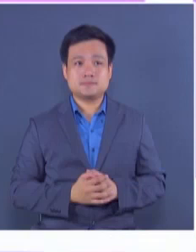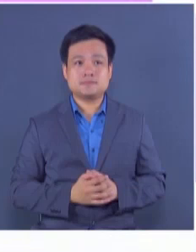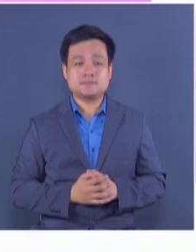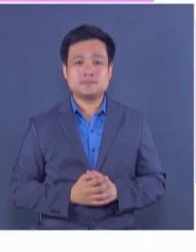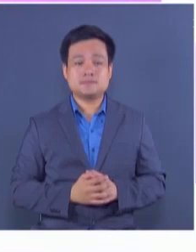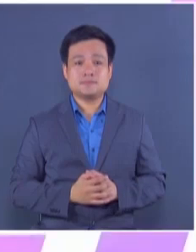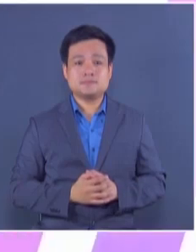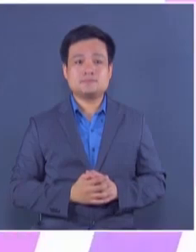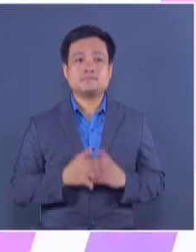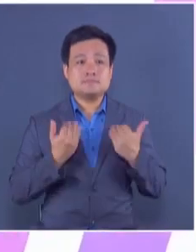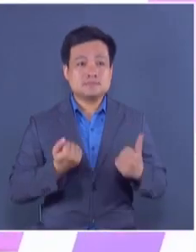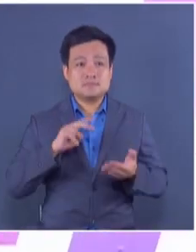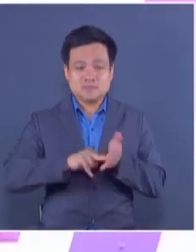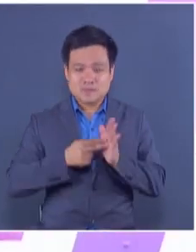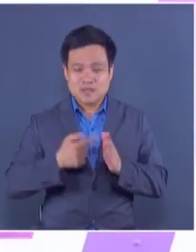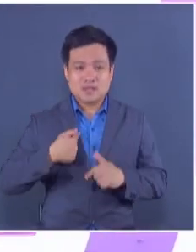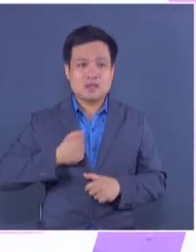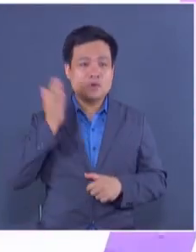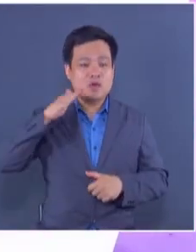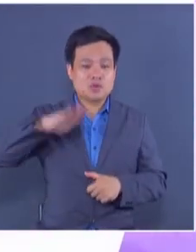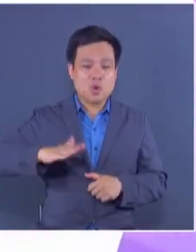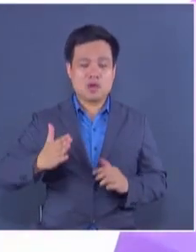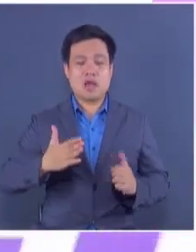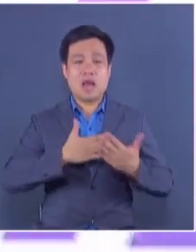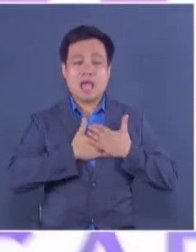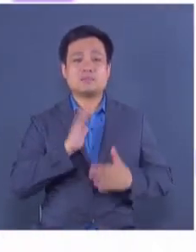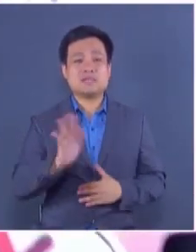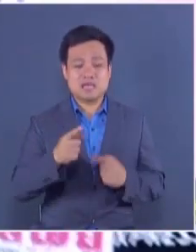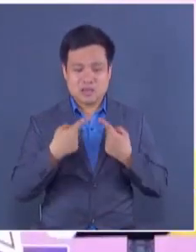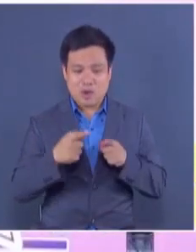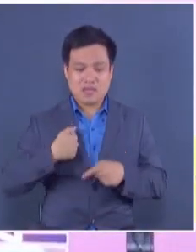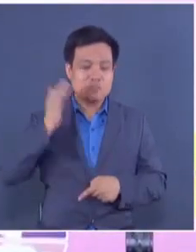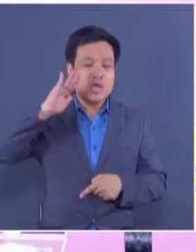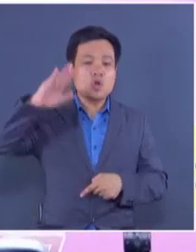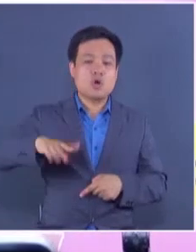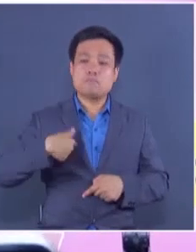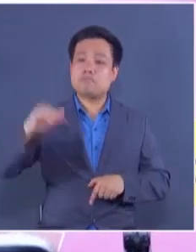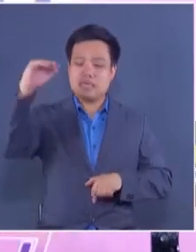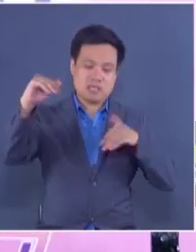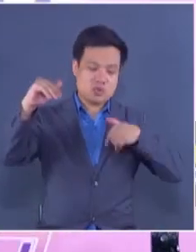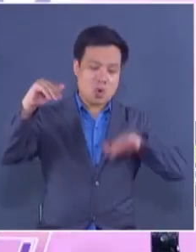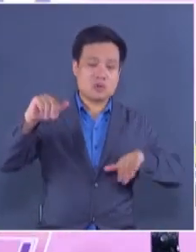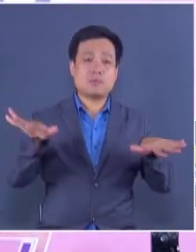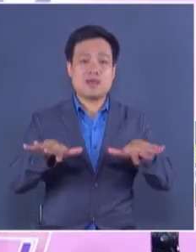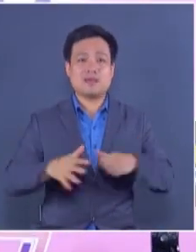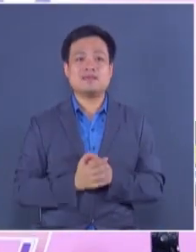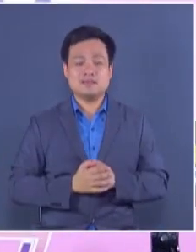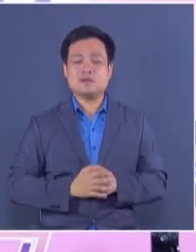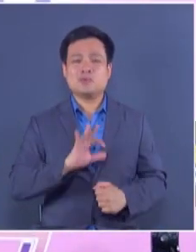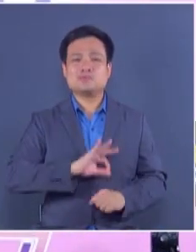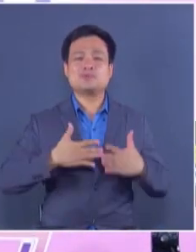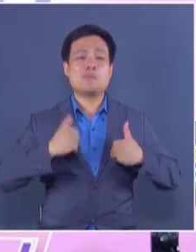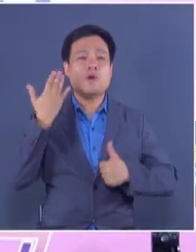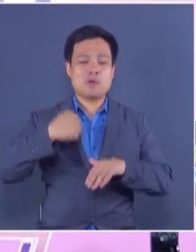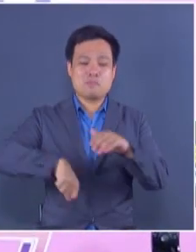ตัวเลยว่ายังไม่ใช่น้องรักแต่เป็นน้องชายค่ะไปฟังเสียงของหนุ่มกรัฟกันหน่อยค่ะ ก็สนุกดีครับผมเพราะว่